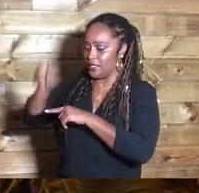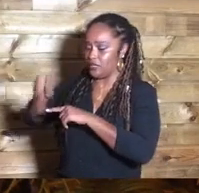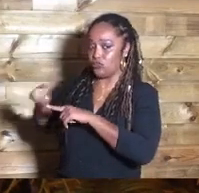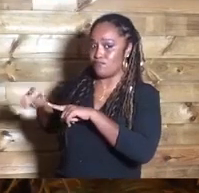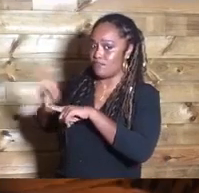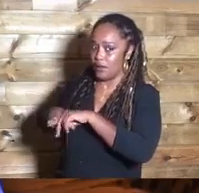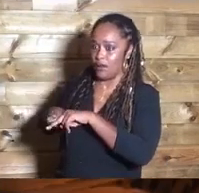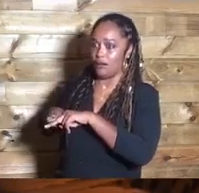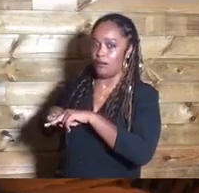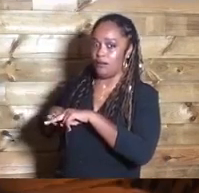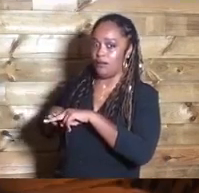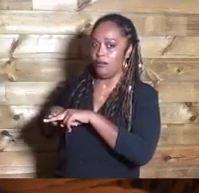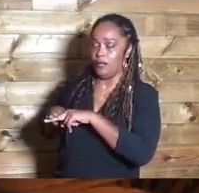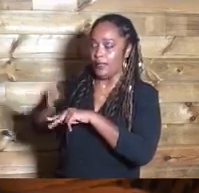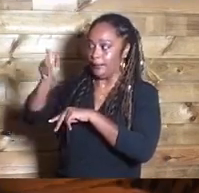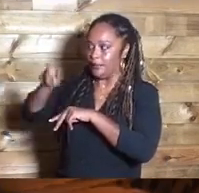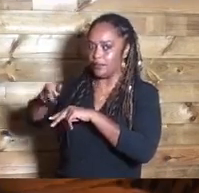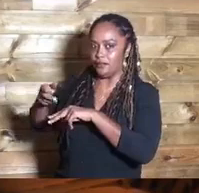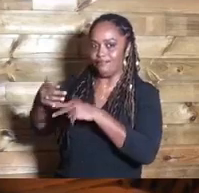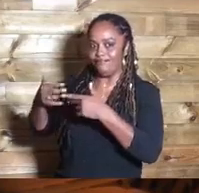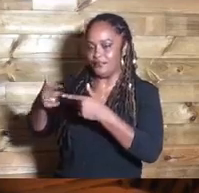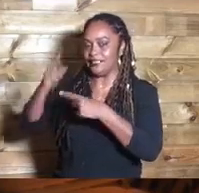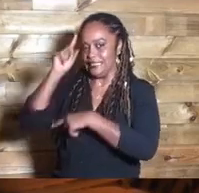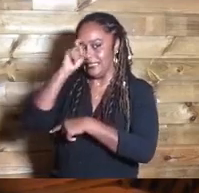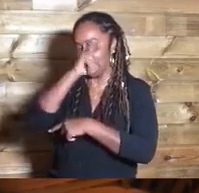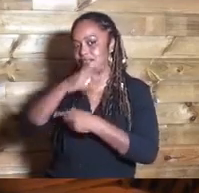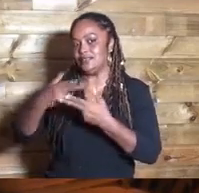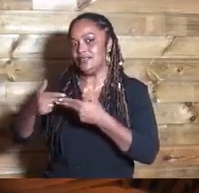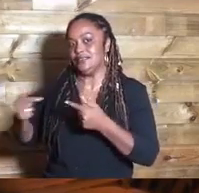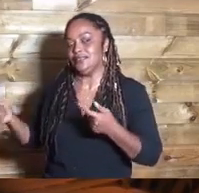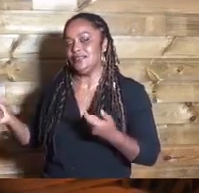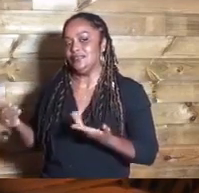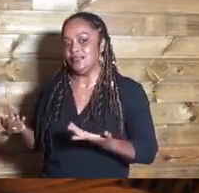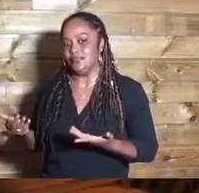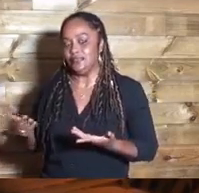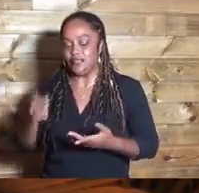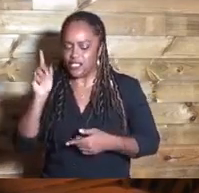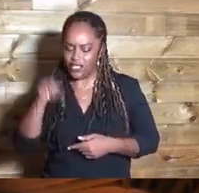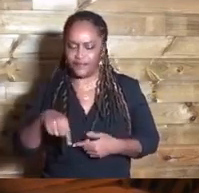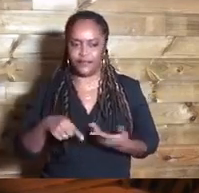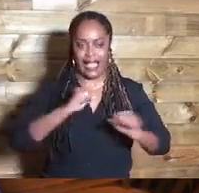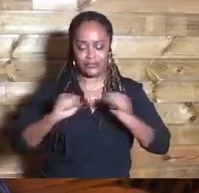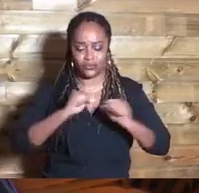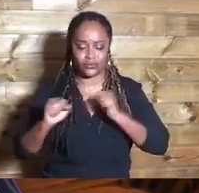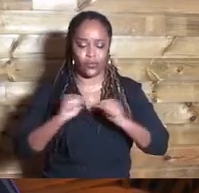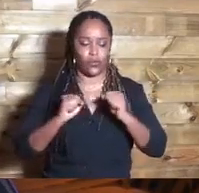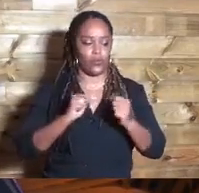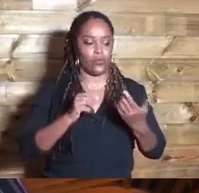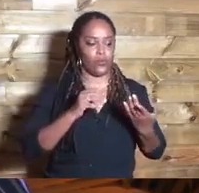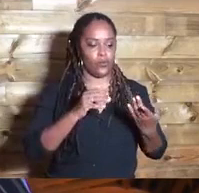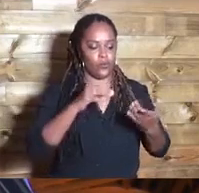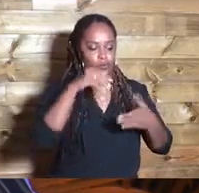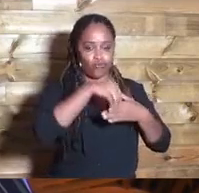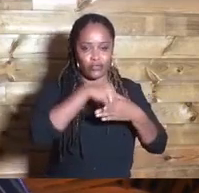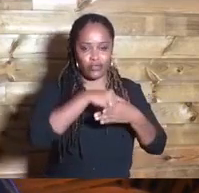que il faut, ne serait-ce qu'à travers action que nous menons, à